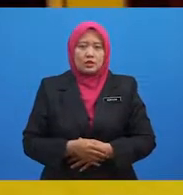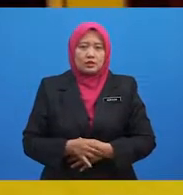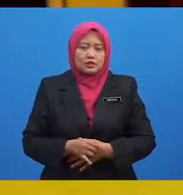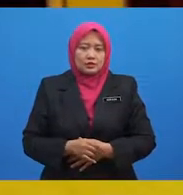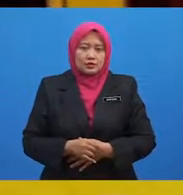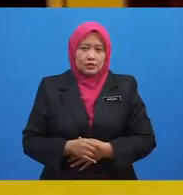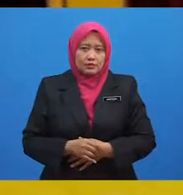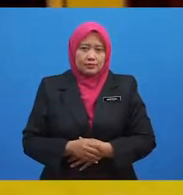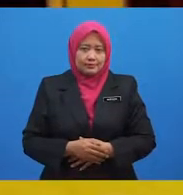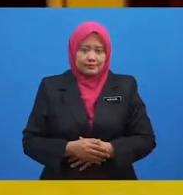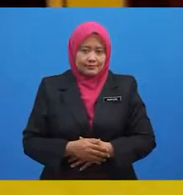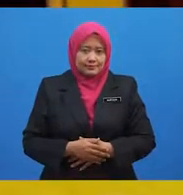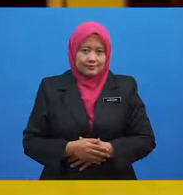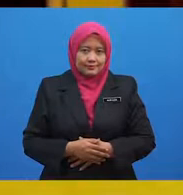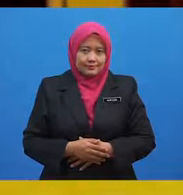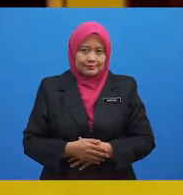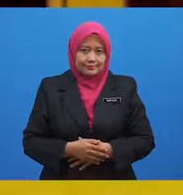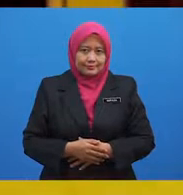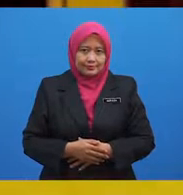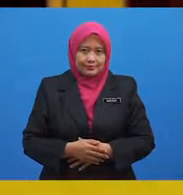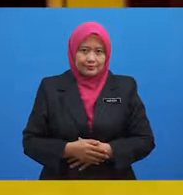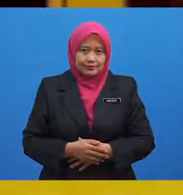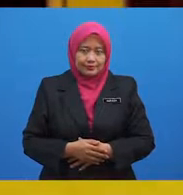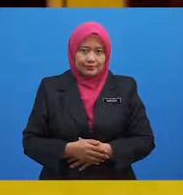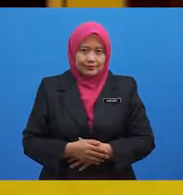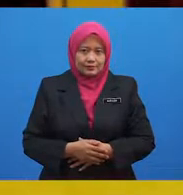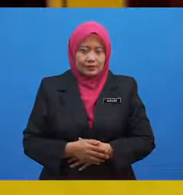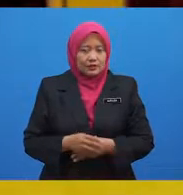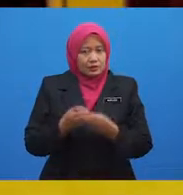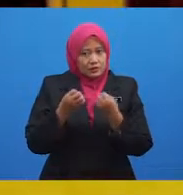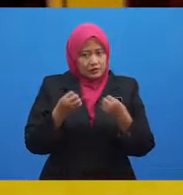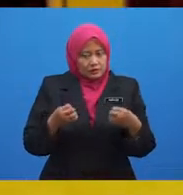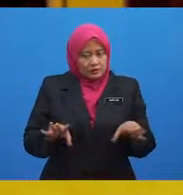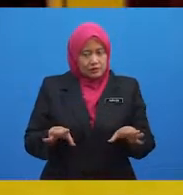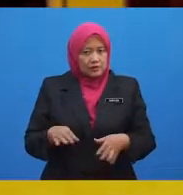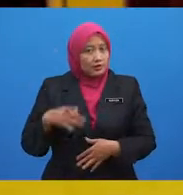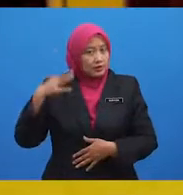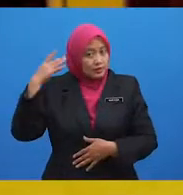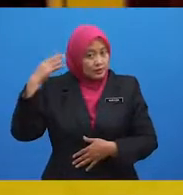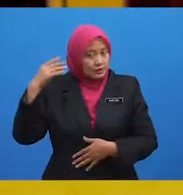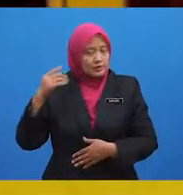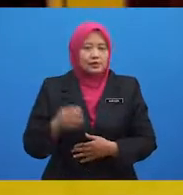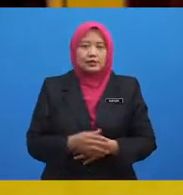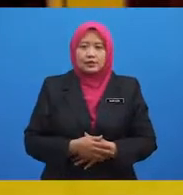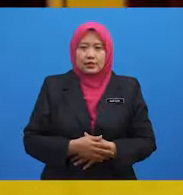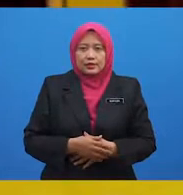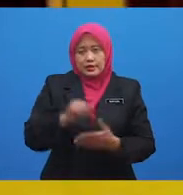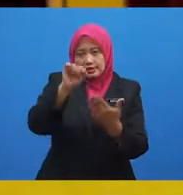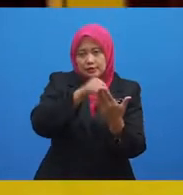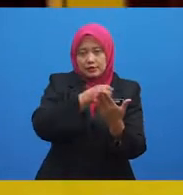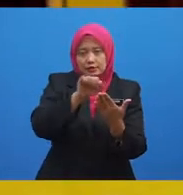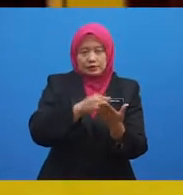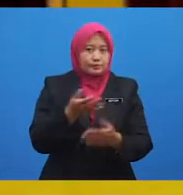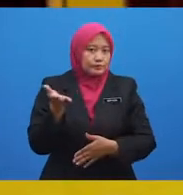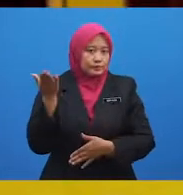terhibur dengan seloka yang didendangkan oleh kami tadi. Setelah mendengar dendangan seloka Berbuat Istana Zaman Dahulu